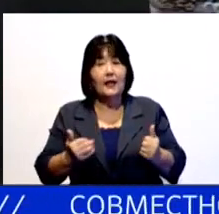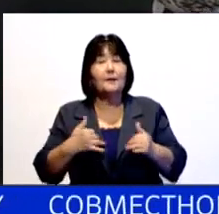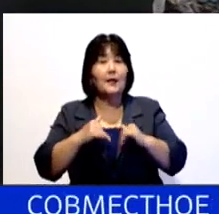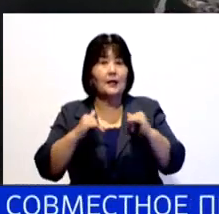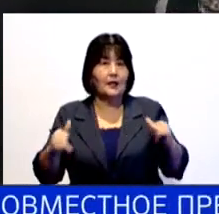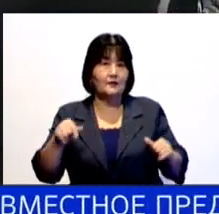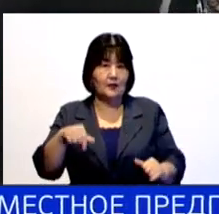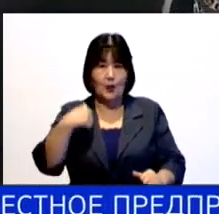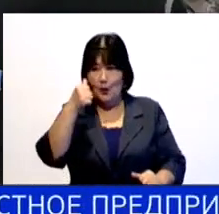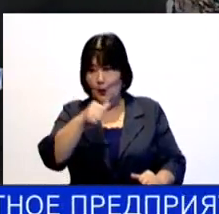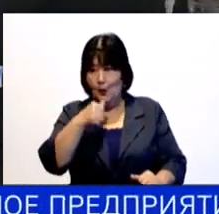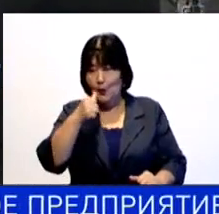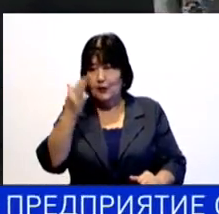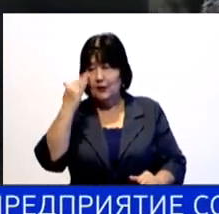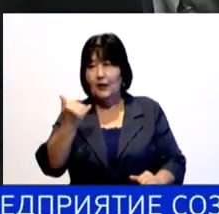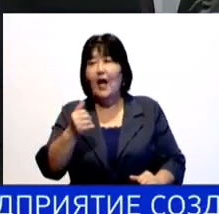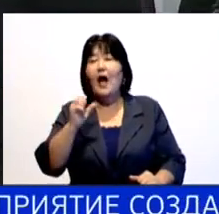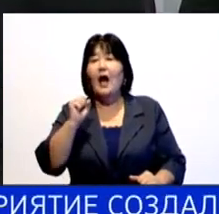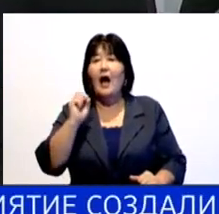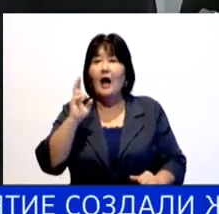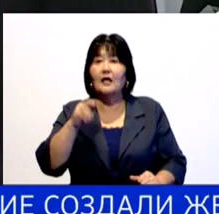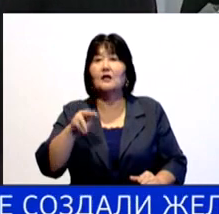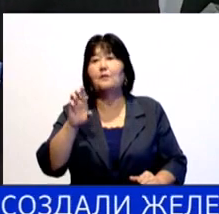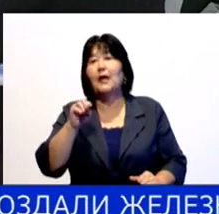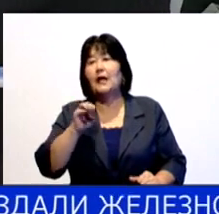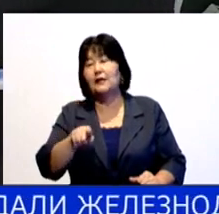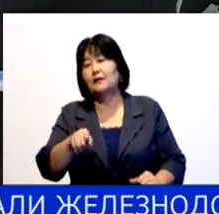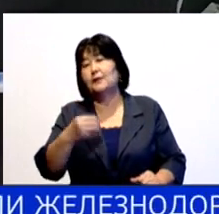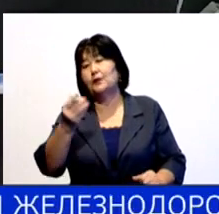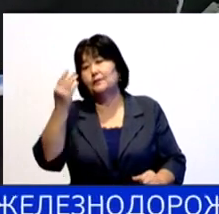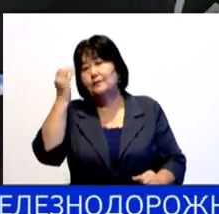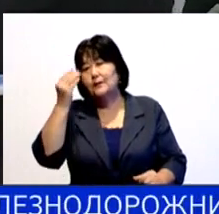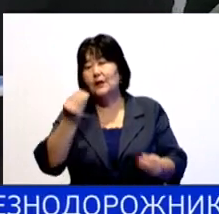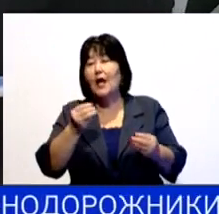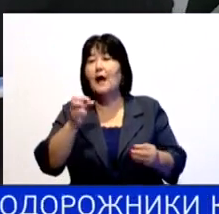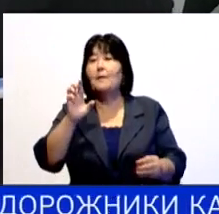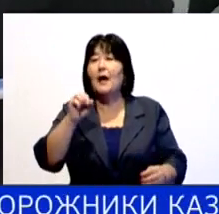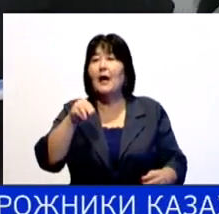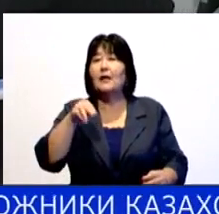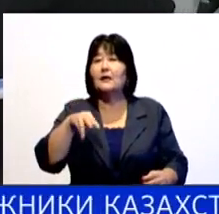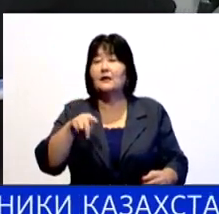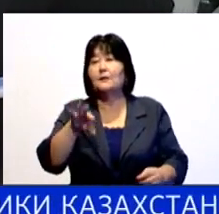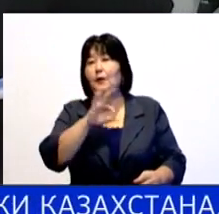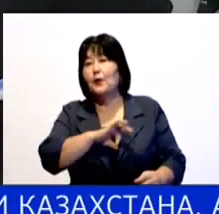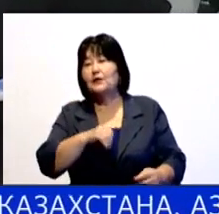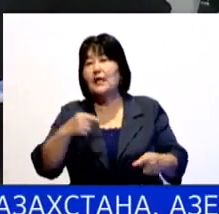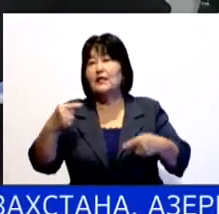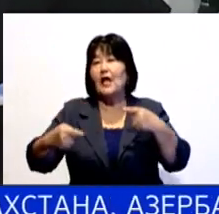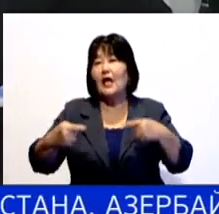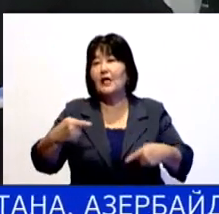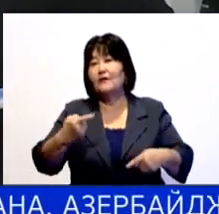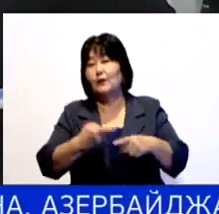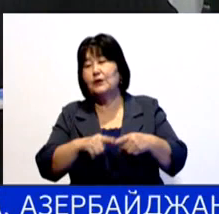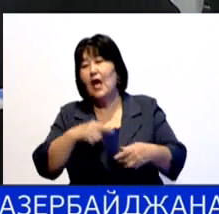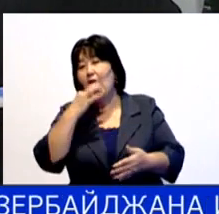уже год интеллектуальную игру под названием Apple Battle. Это мобильная интеллектуальная игра на основе батлов, где пользователи соревнуются между собой, отвечая